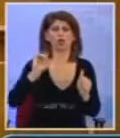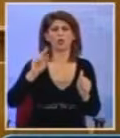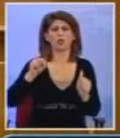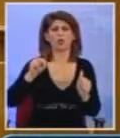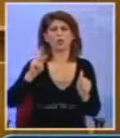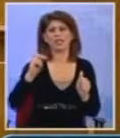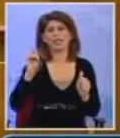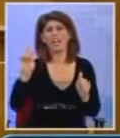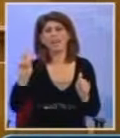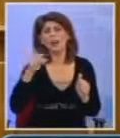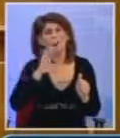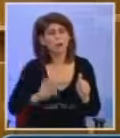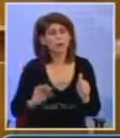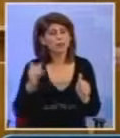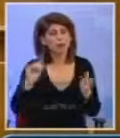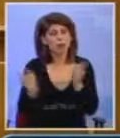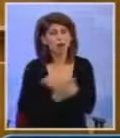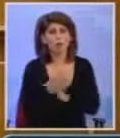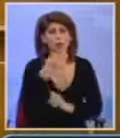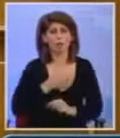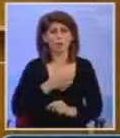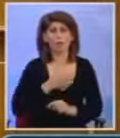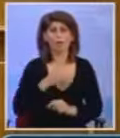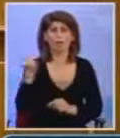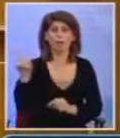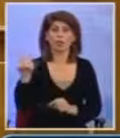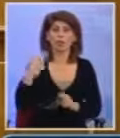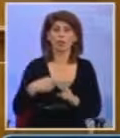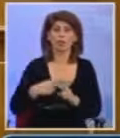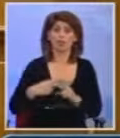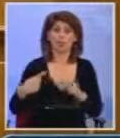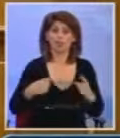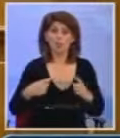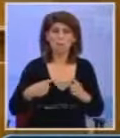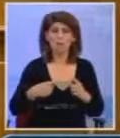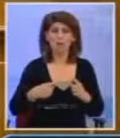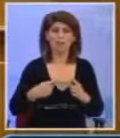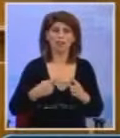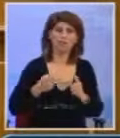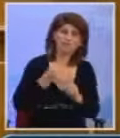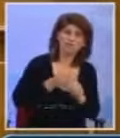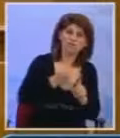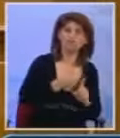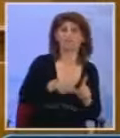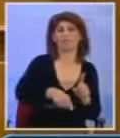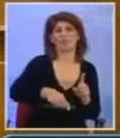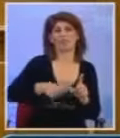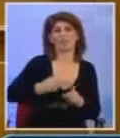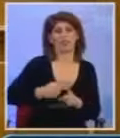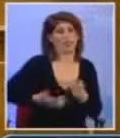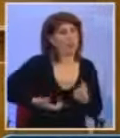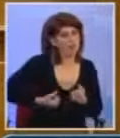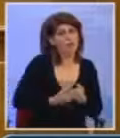ανάποδα. Είναι κάτι που εσείς έχετε δηλώσει ότι δίνει εκείνος κυρίως τη μάχη υπέρ της Ελλάδος, βοηθώντας την κυβέρνηση.